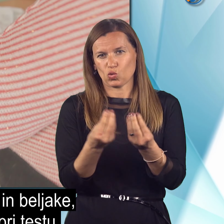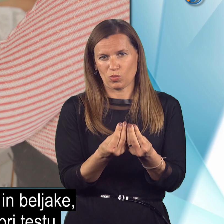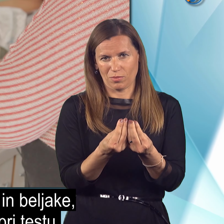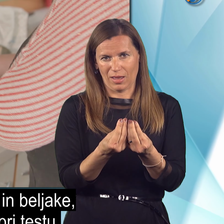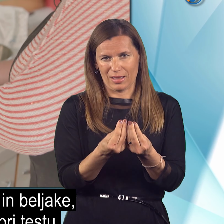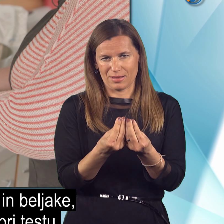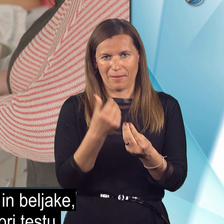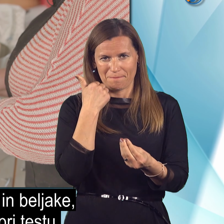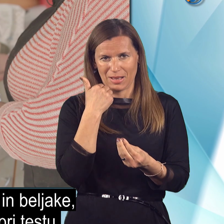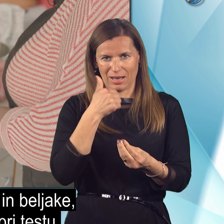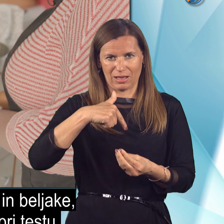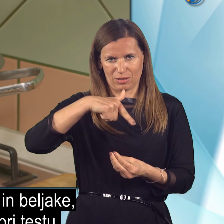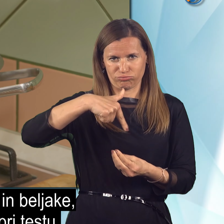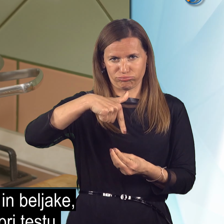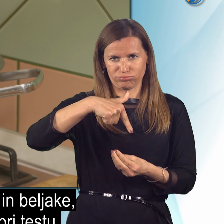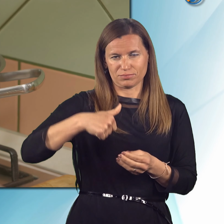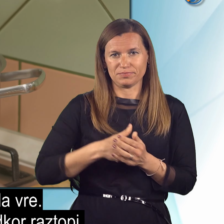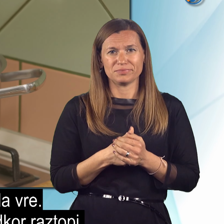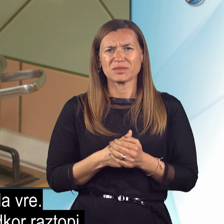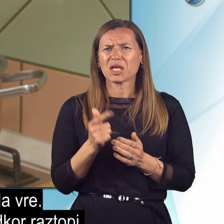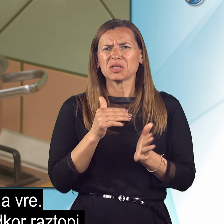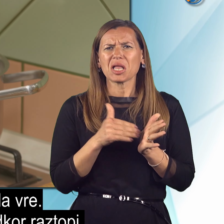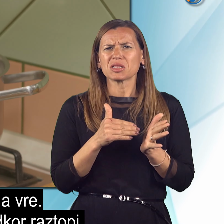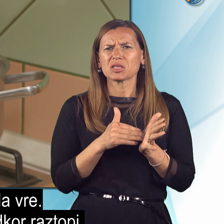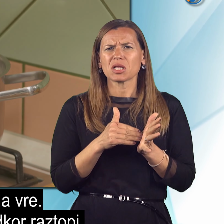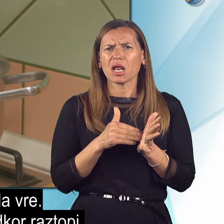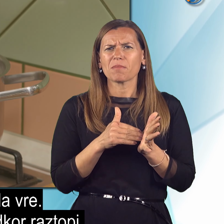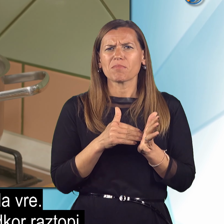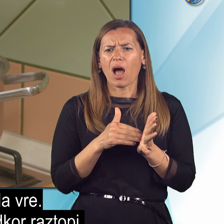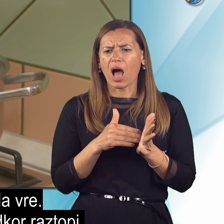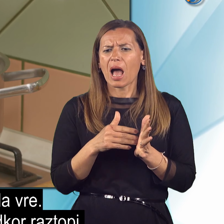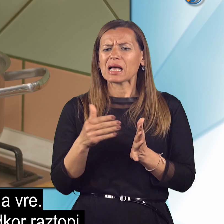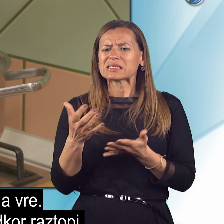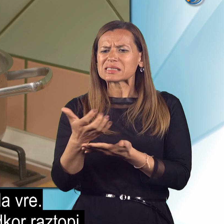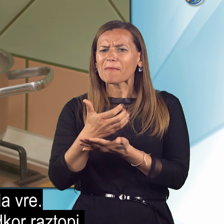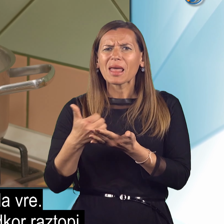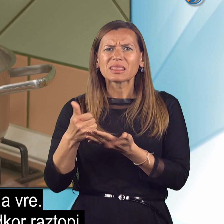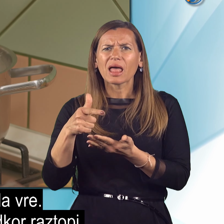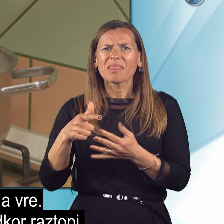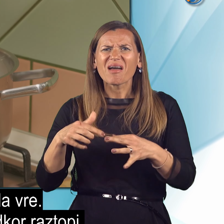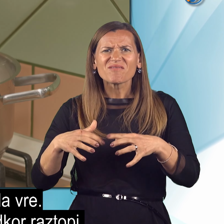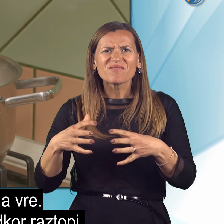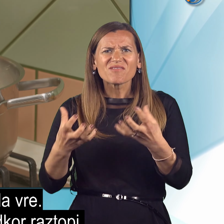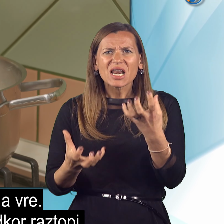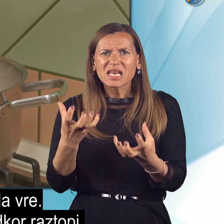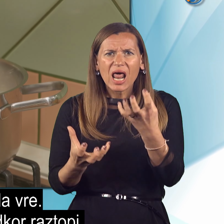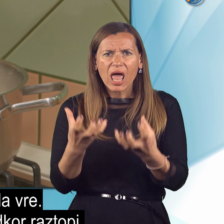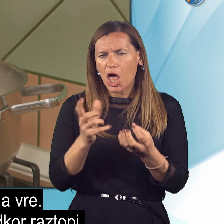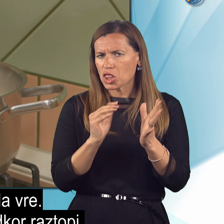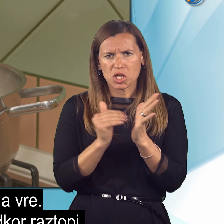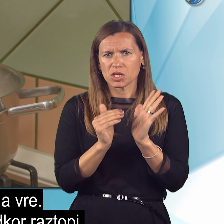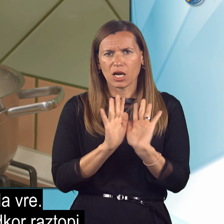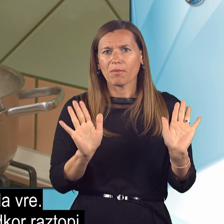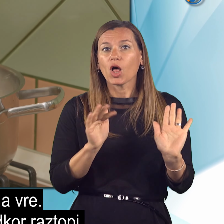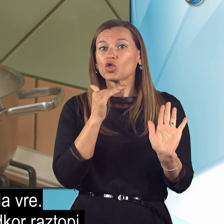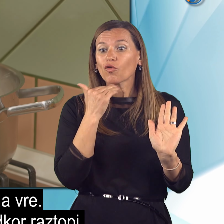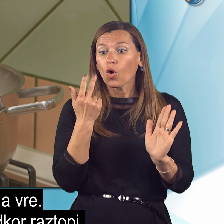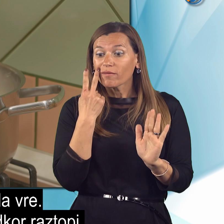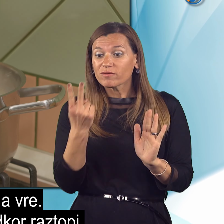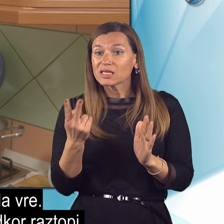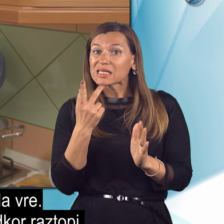pri testu. Ni potrebno, da ne vem, kako vre je, a ne. Dosti je, da se sladko